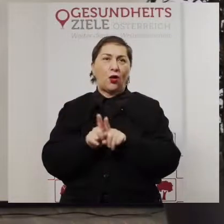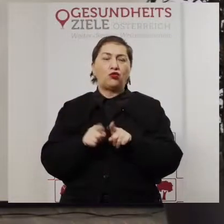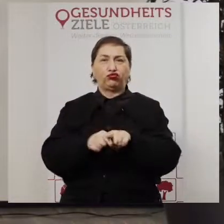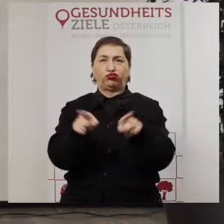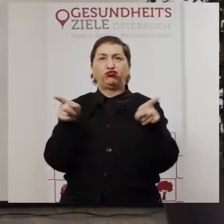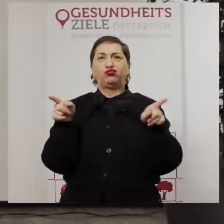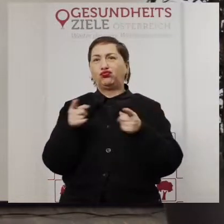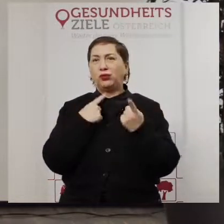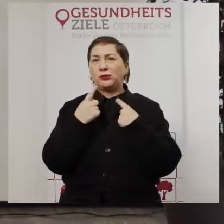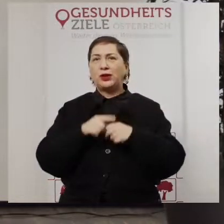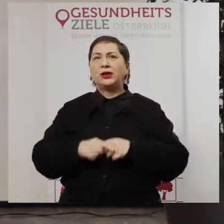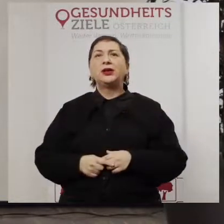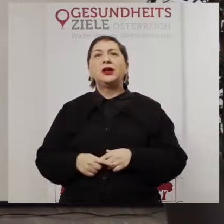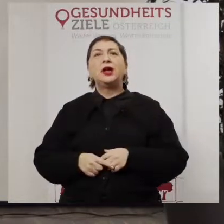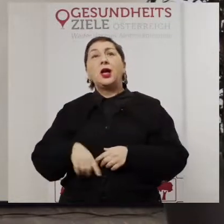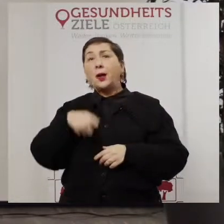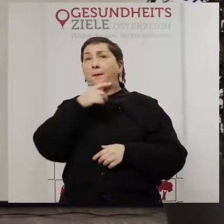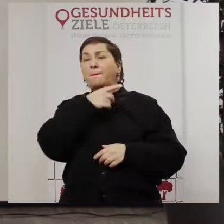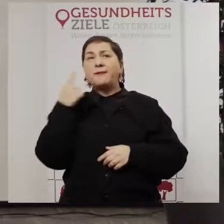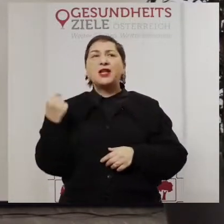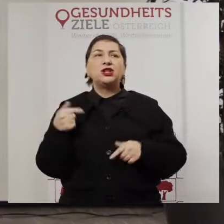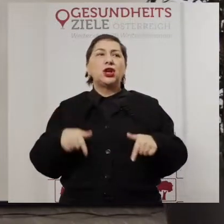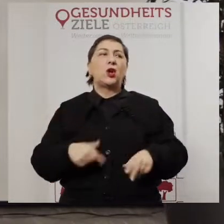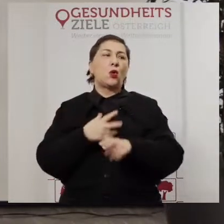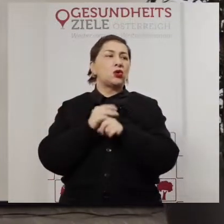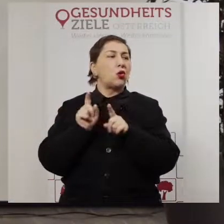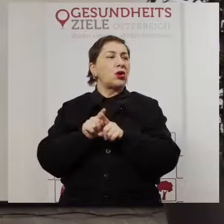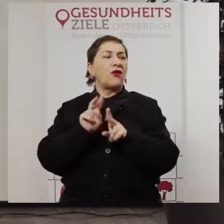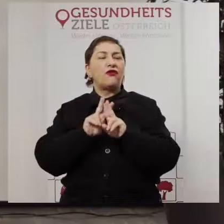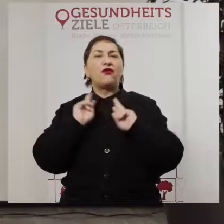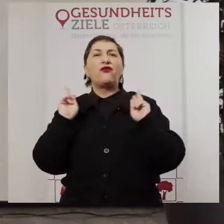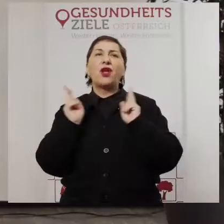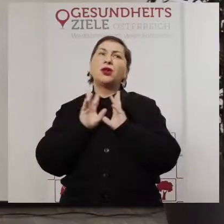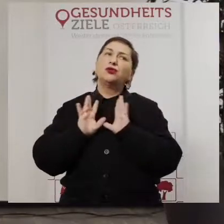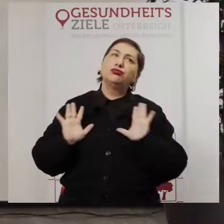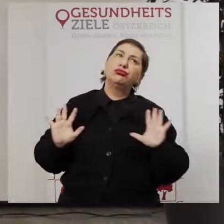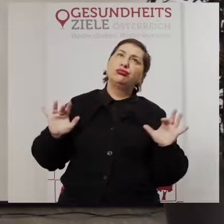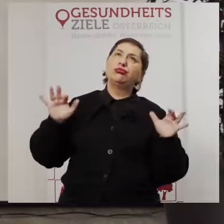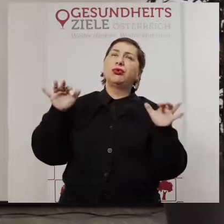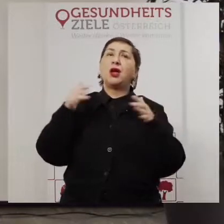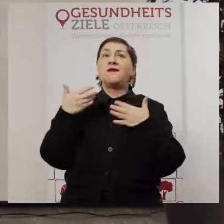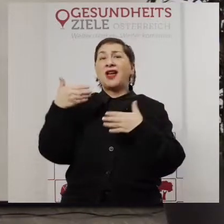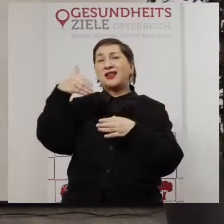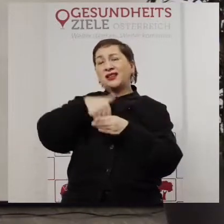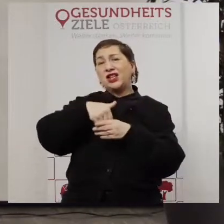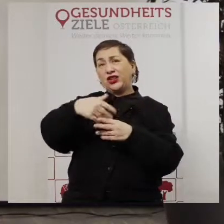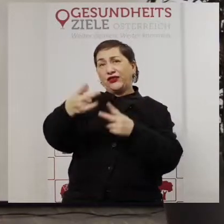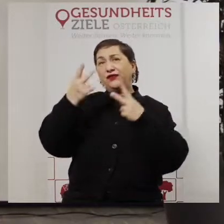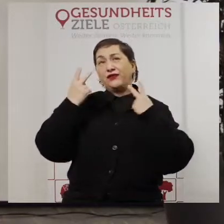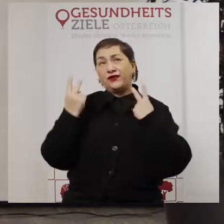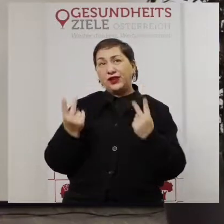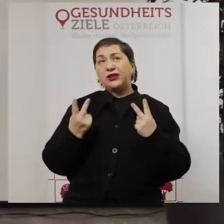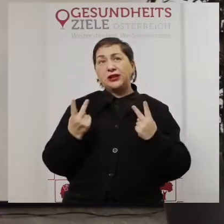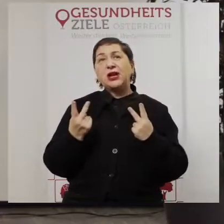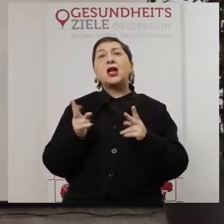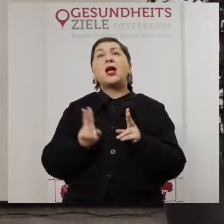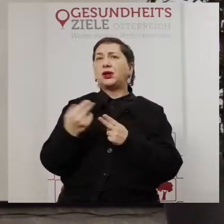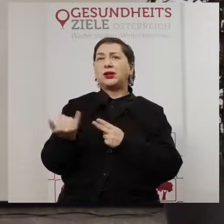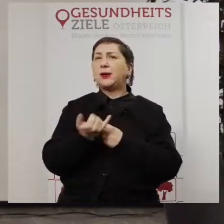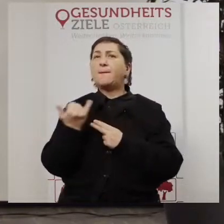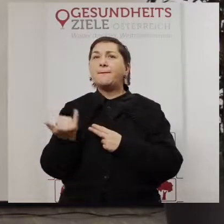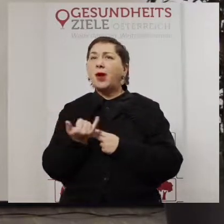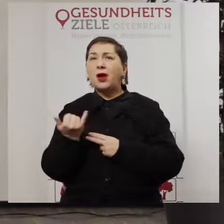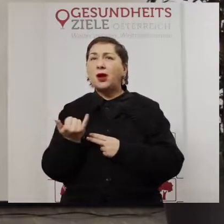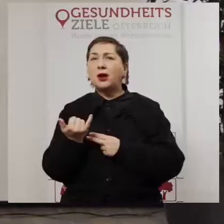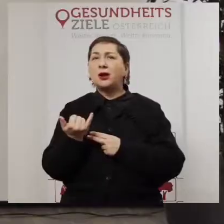Wenn man den Menschen in Österreich und überhaupt, glaube ich, auf der Welt die Frage stellt, was ihnen im Leben das Wichtigste ist, dann bekommt man als Antwort ganz, ganz oft